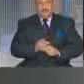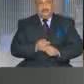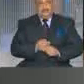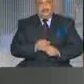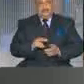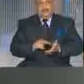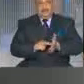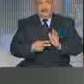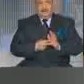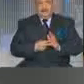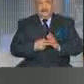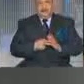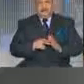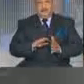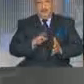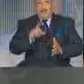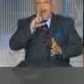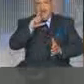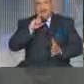الزراعي